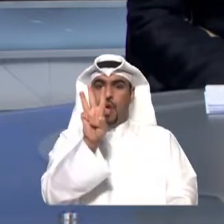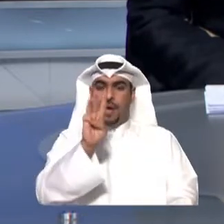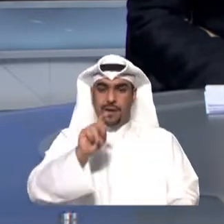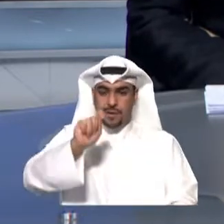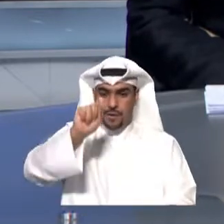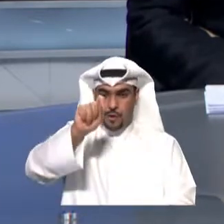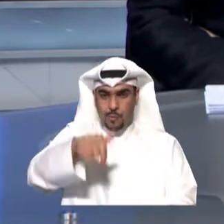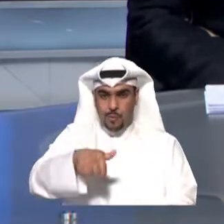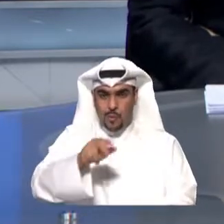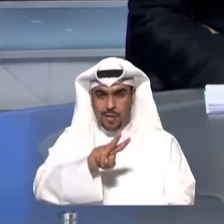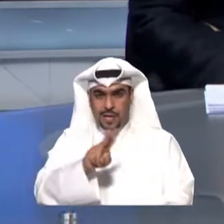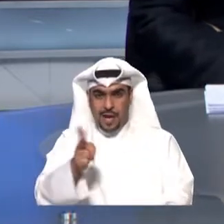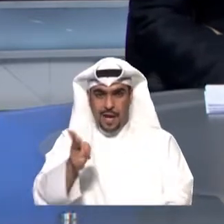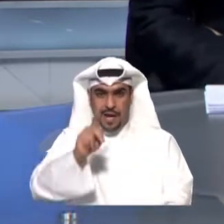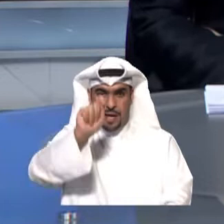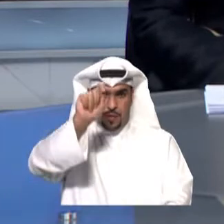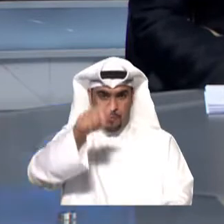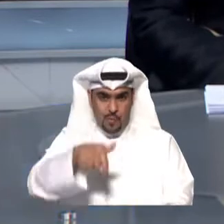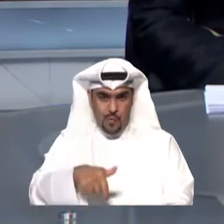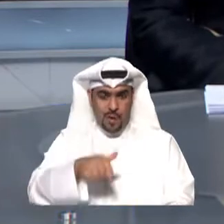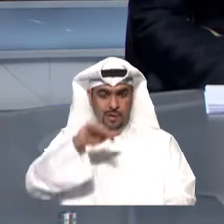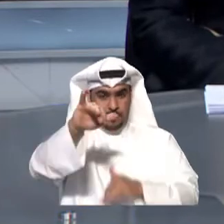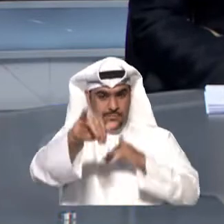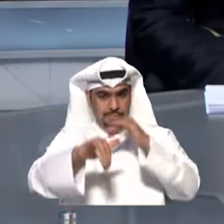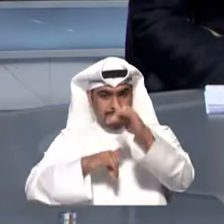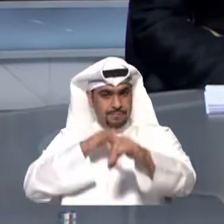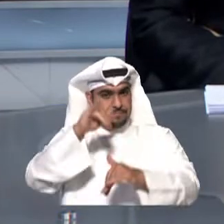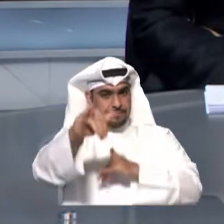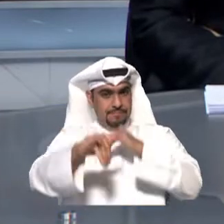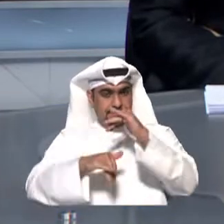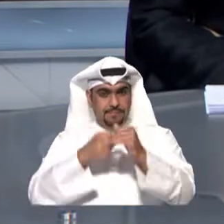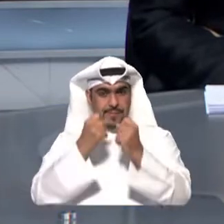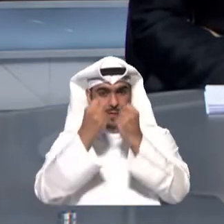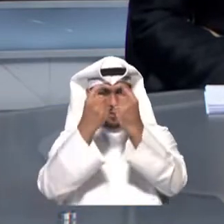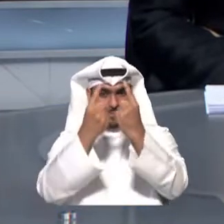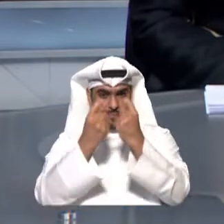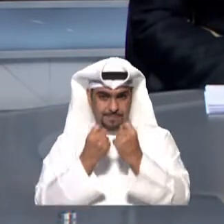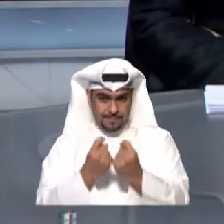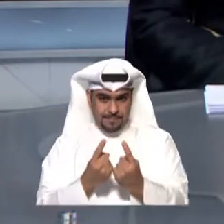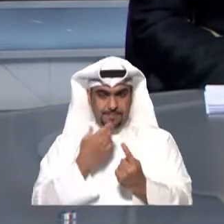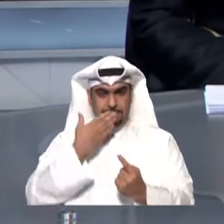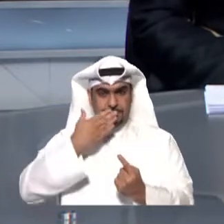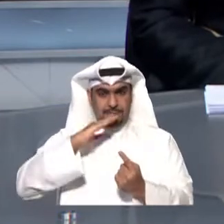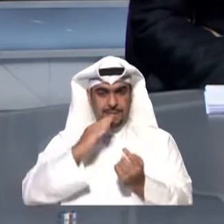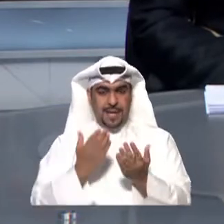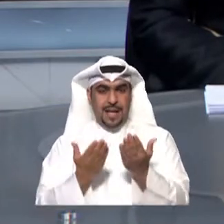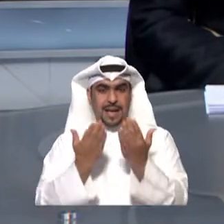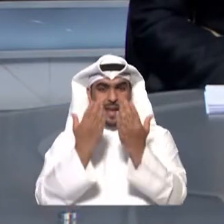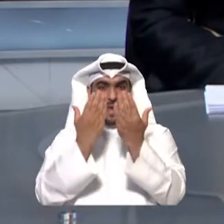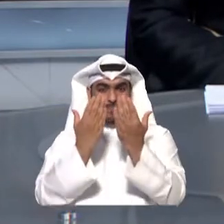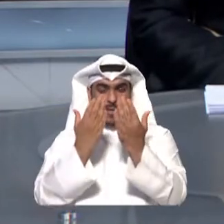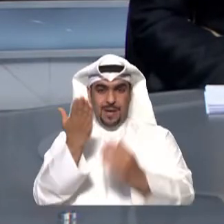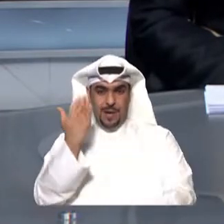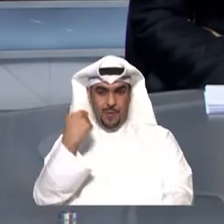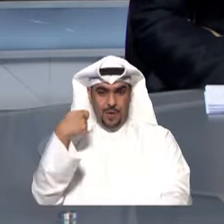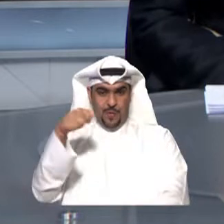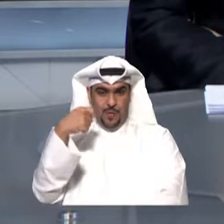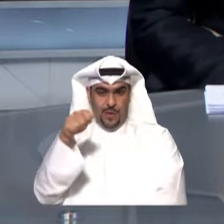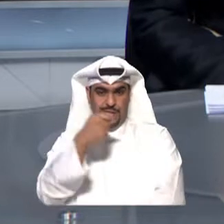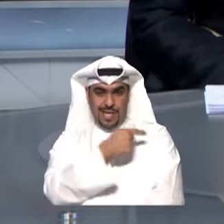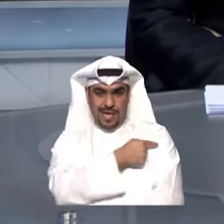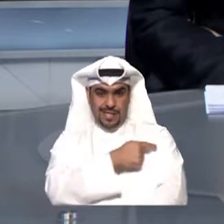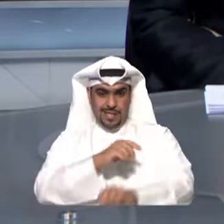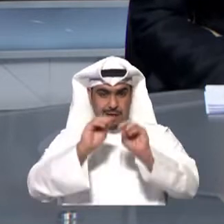في تلقي اللقاح المضاد لكوفيد 19 في مشهد يؤكد استجابتهم لرسالة الطواقم الطبية